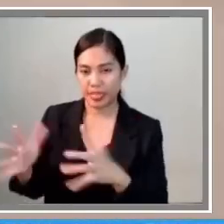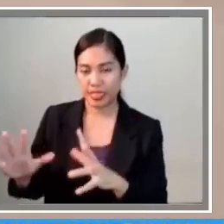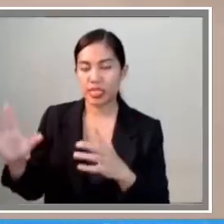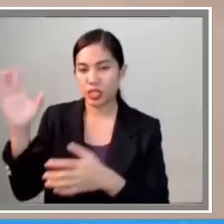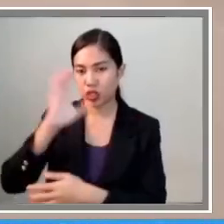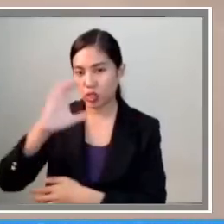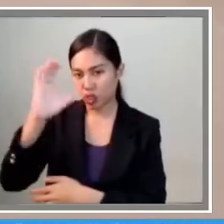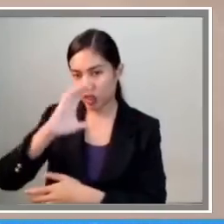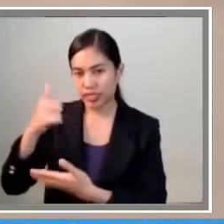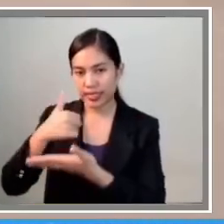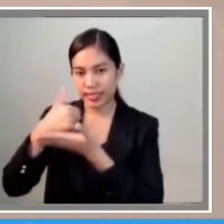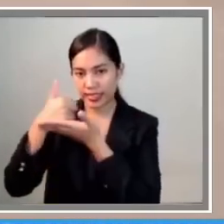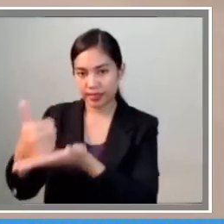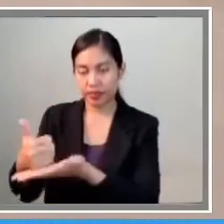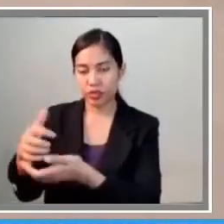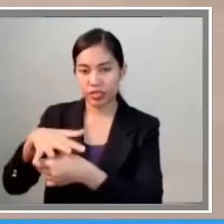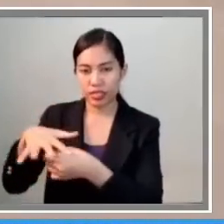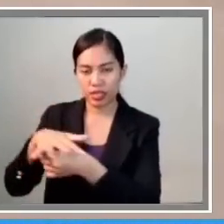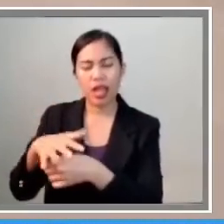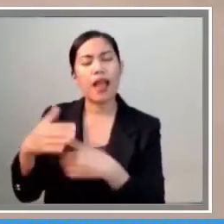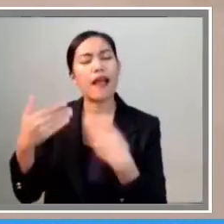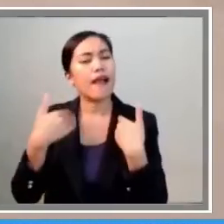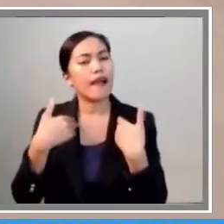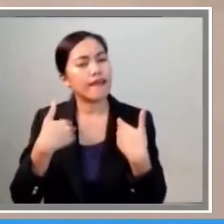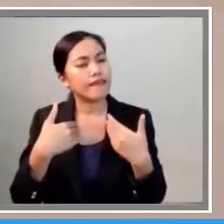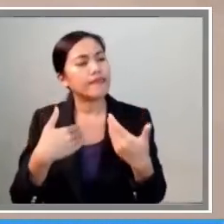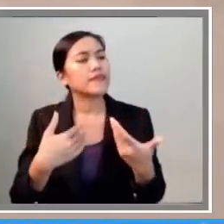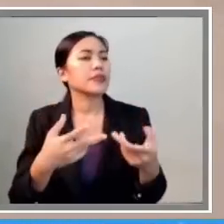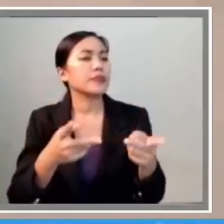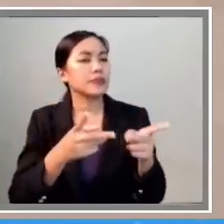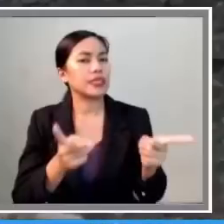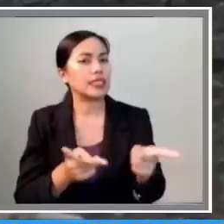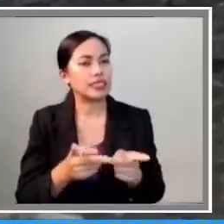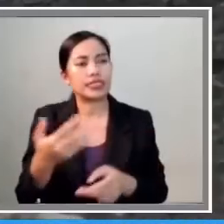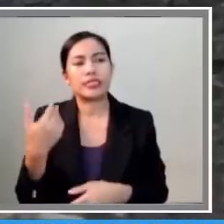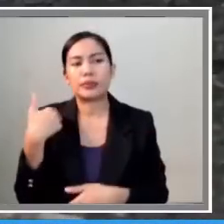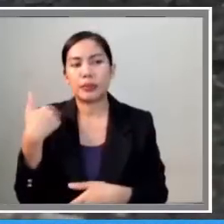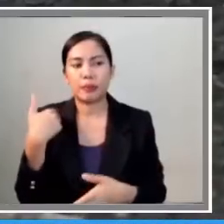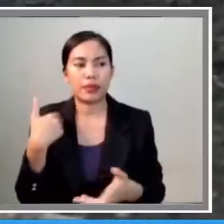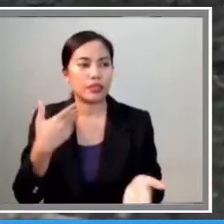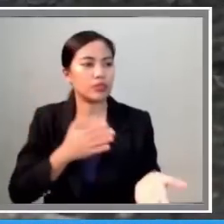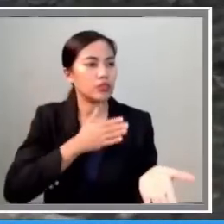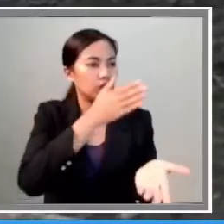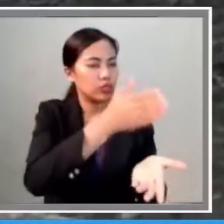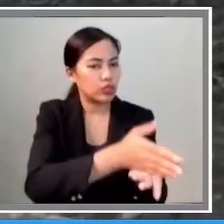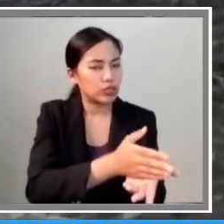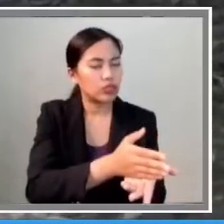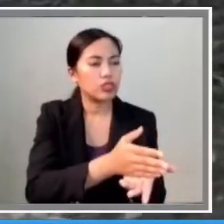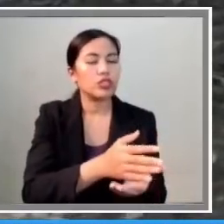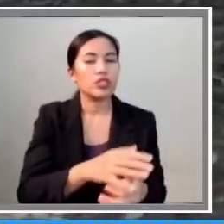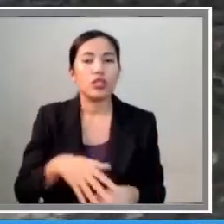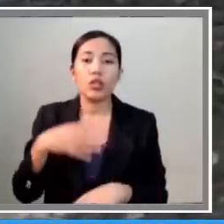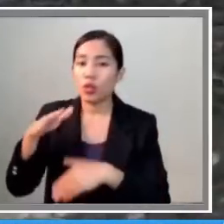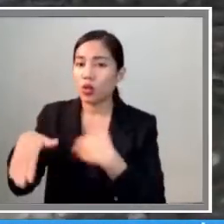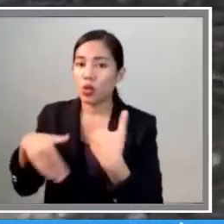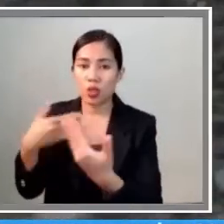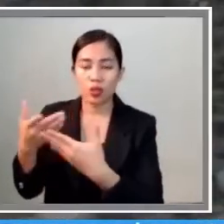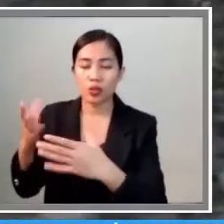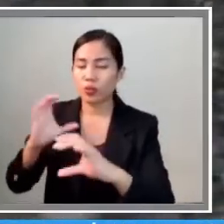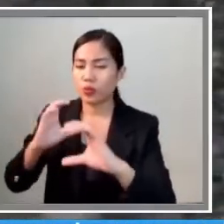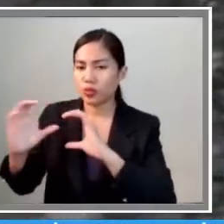po ba kayong hindi maabot o walang communication sa ngayon? So far, lahat naman po ng ating communication